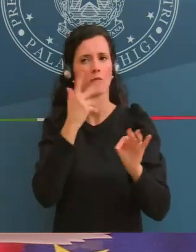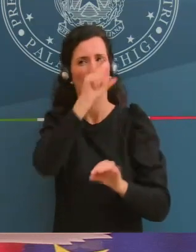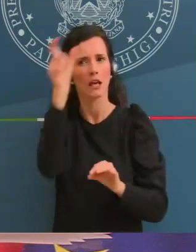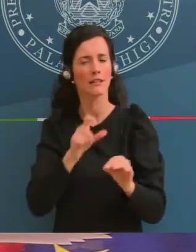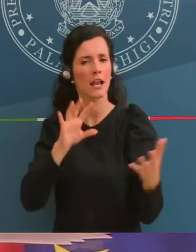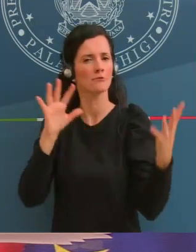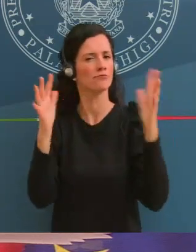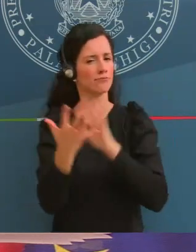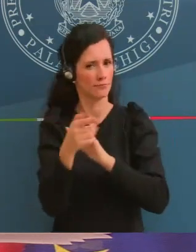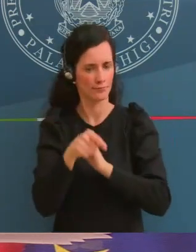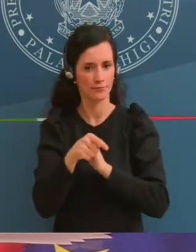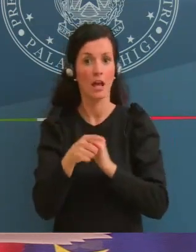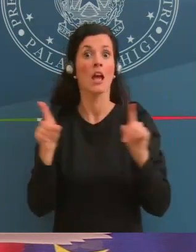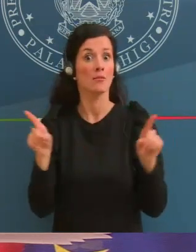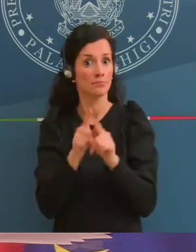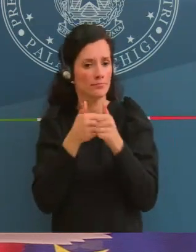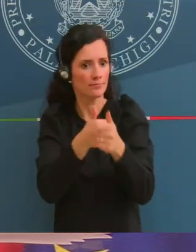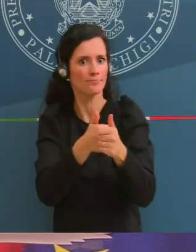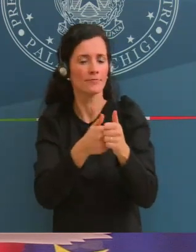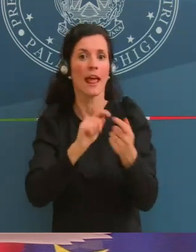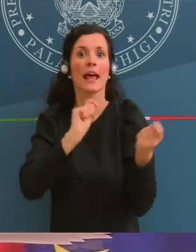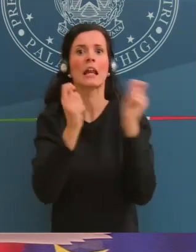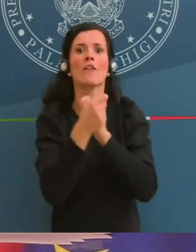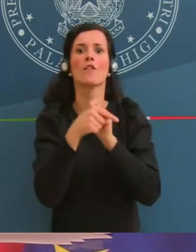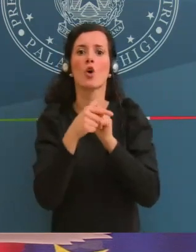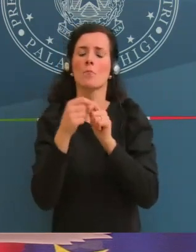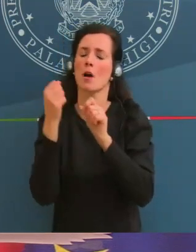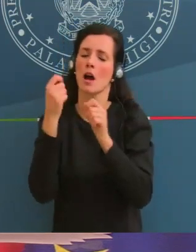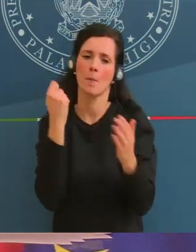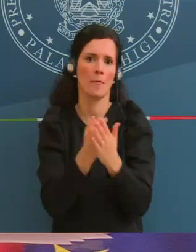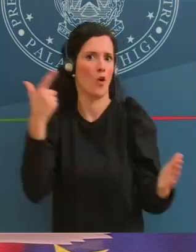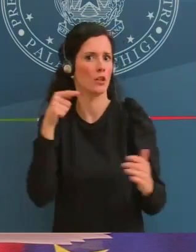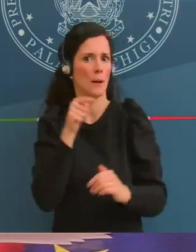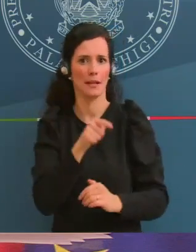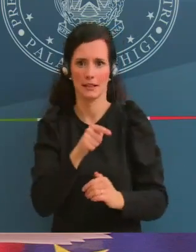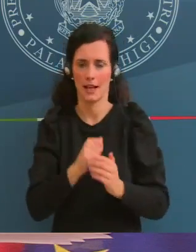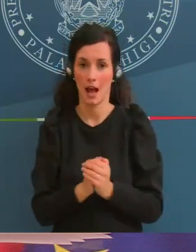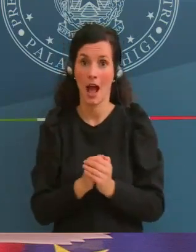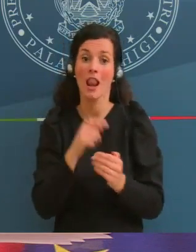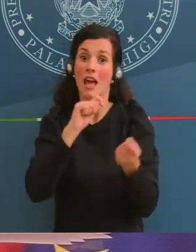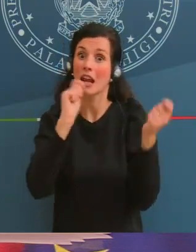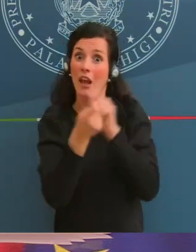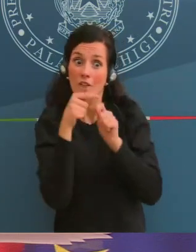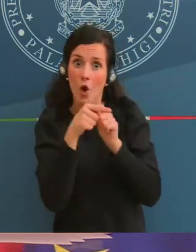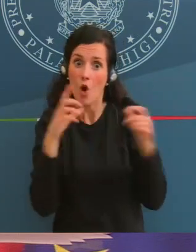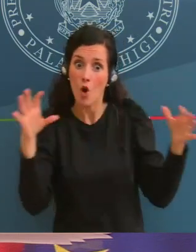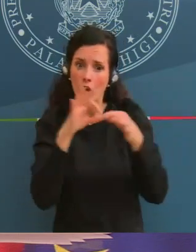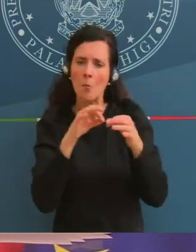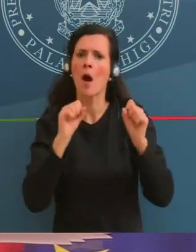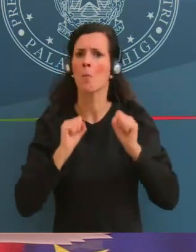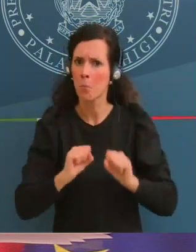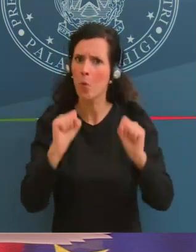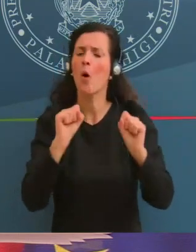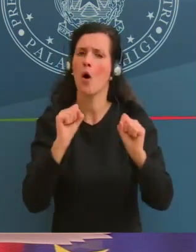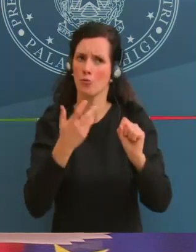chiara portata a costituzionale io credo che siamo un governo che è nato con un progetto politico preciso